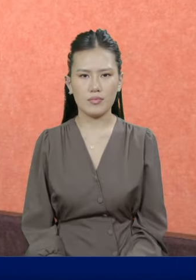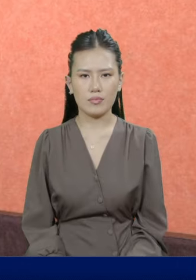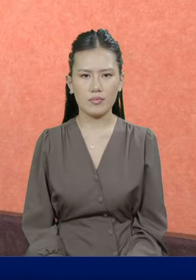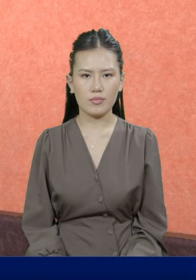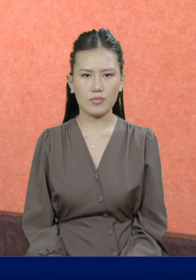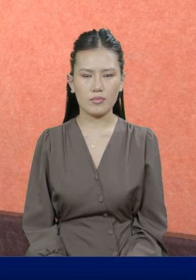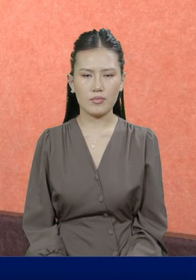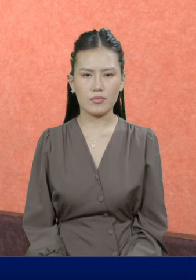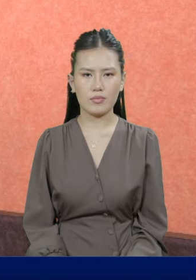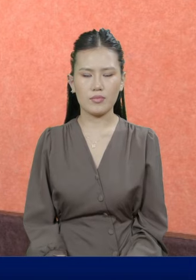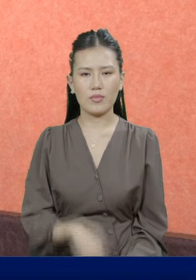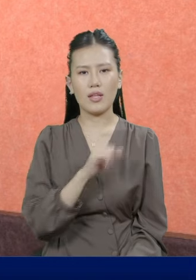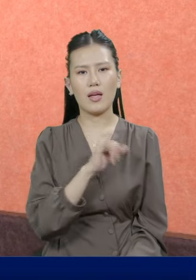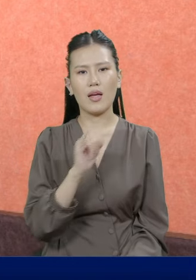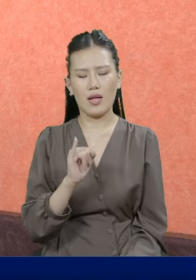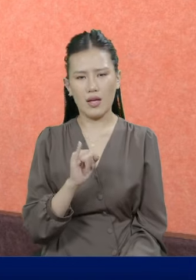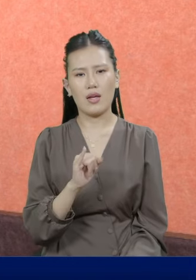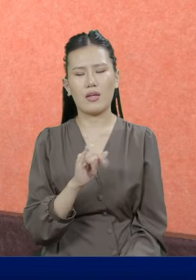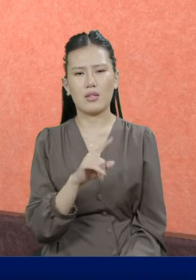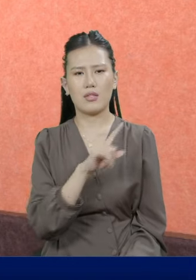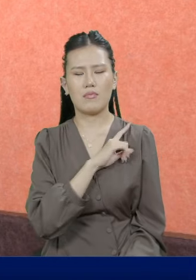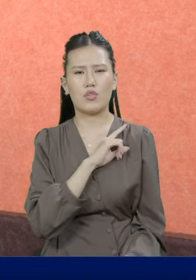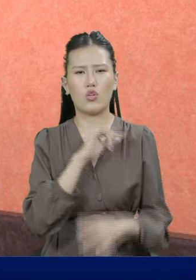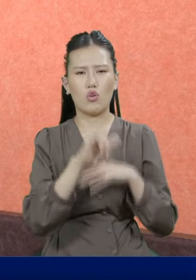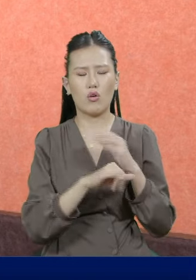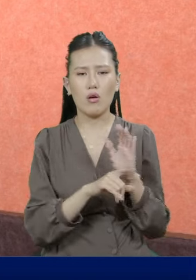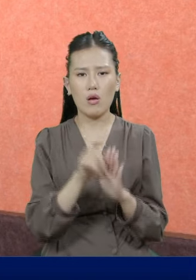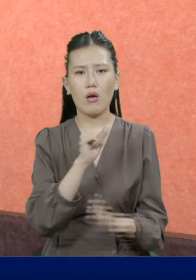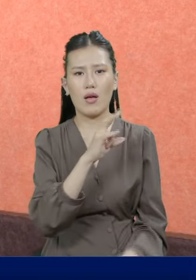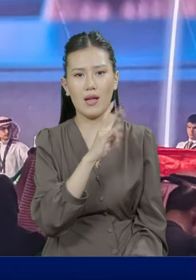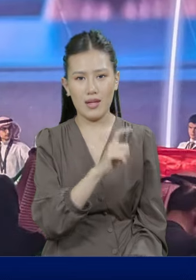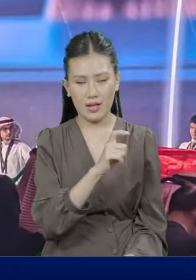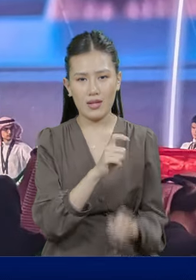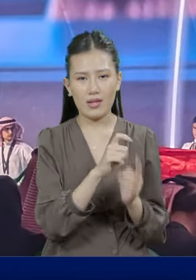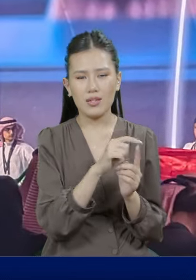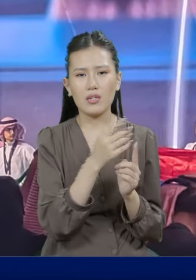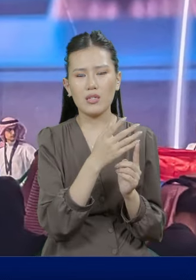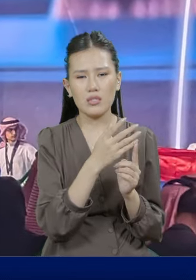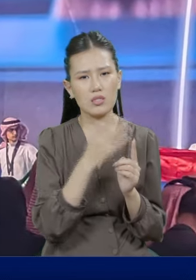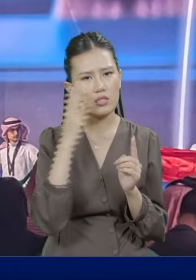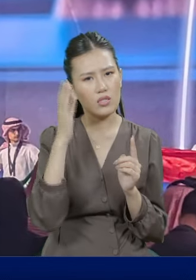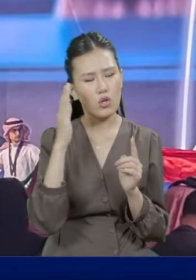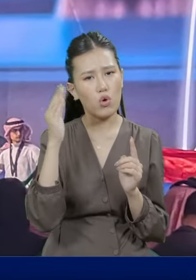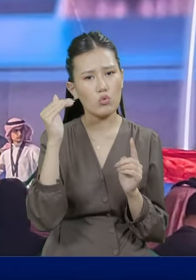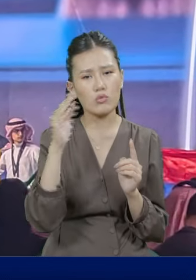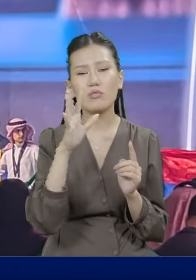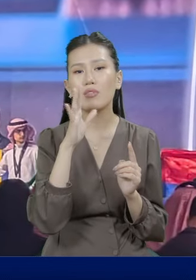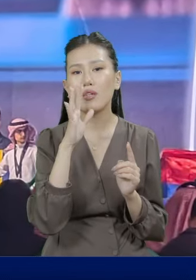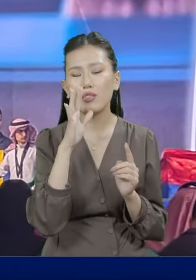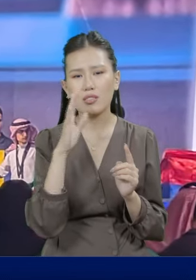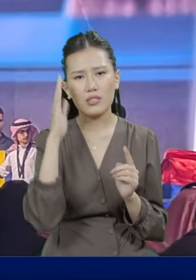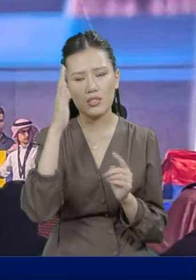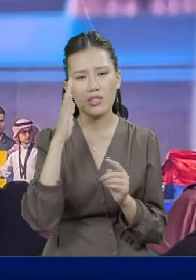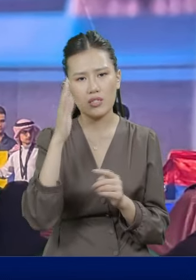оюуны анхдугаар энэ олимпиад нь болохоор ер нь дараа үе буюу энэ өсвөрийн сурагчдыг энэ ирээдүйд